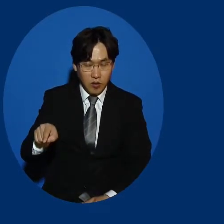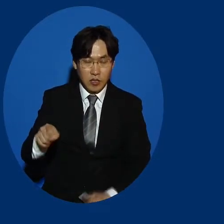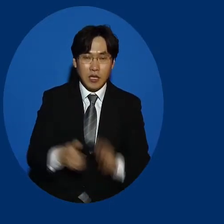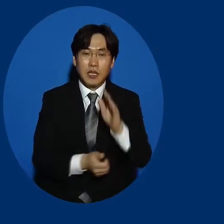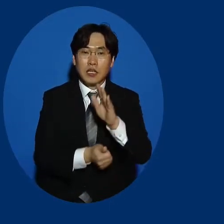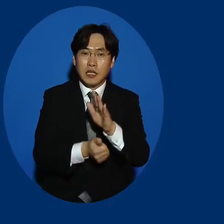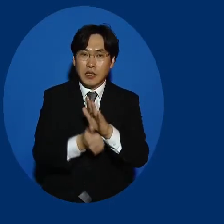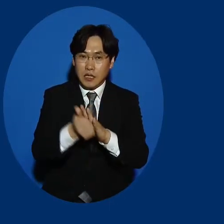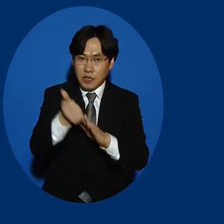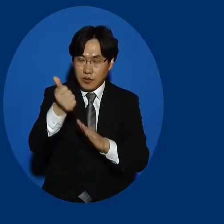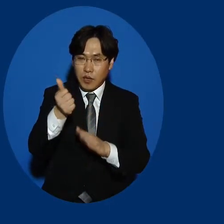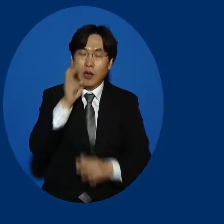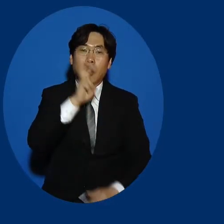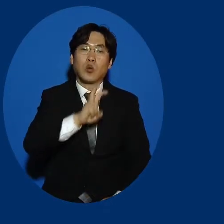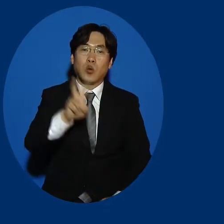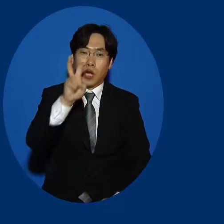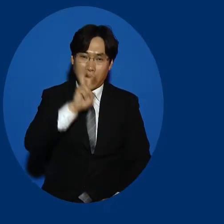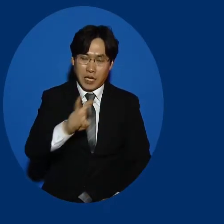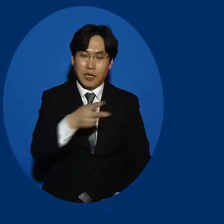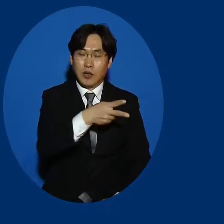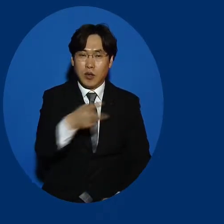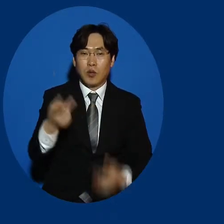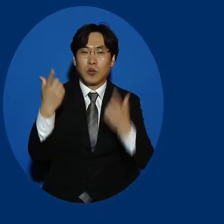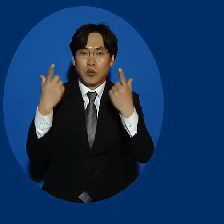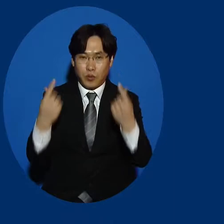희망을 노래하는 것.